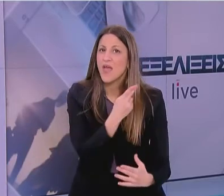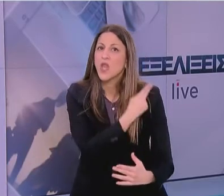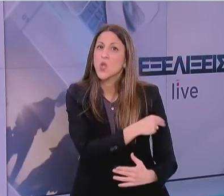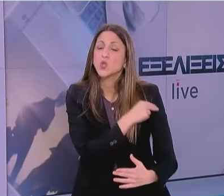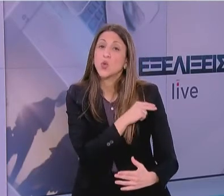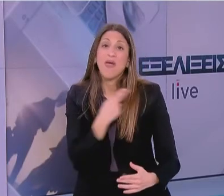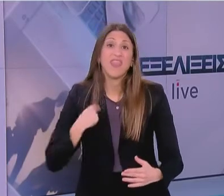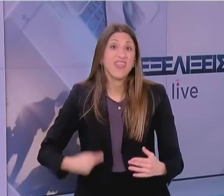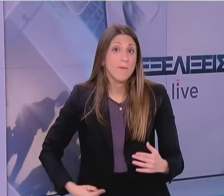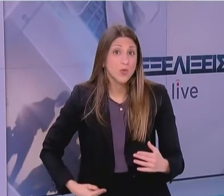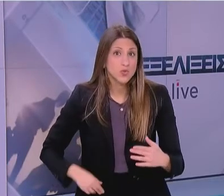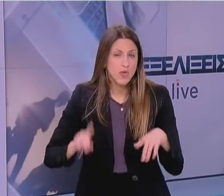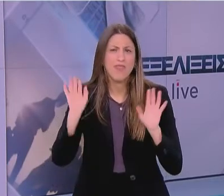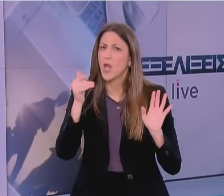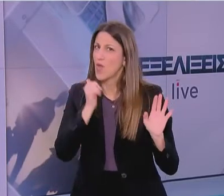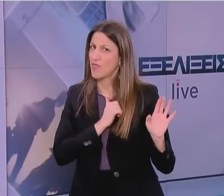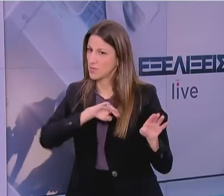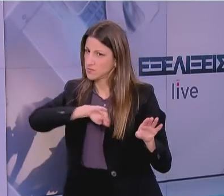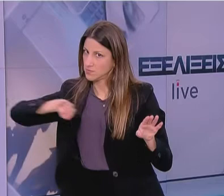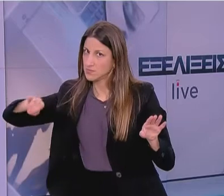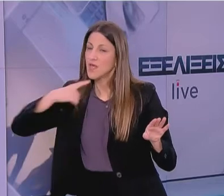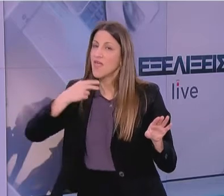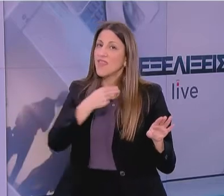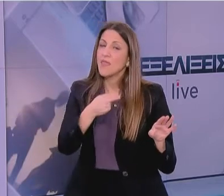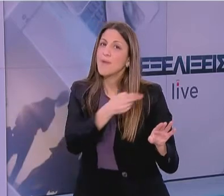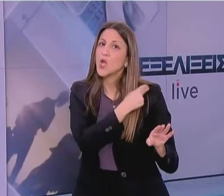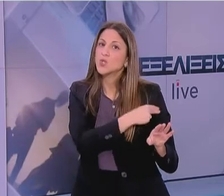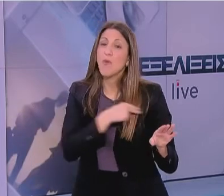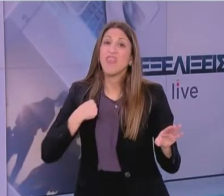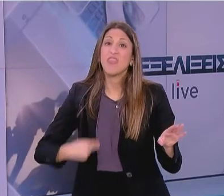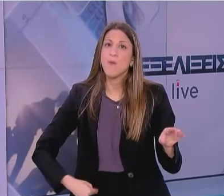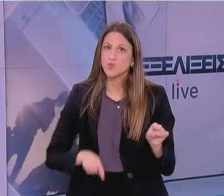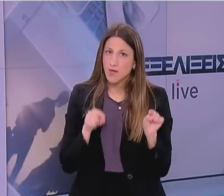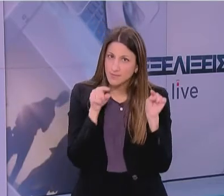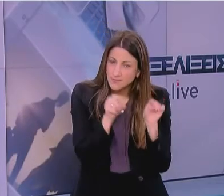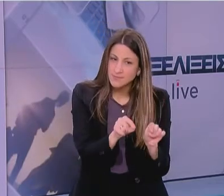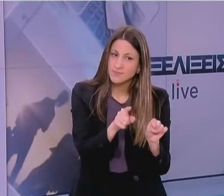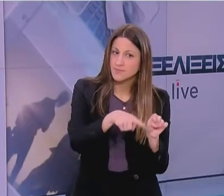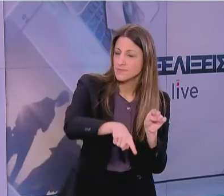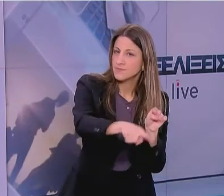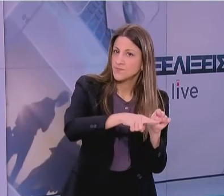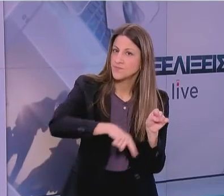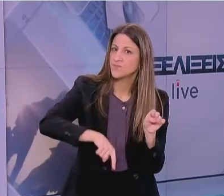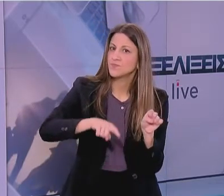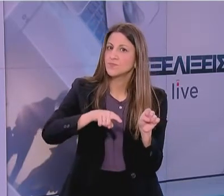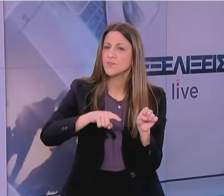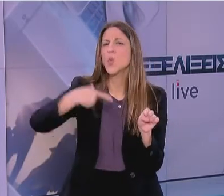της χώρας, στα δημόσια, χωρίς να λάβουμε υπόψη τις κλίνες του ιδιωτικού τομέα και τα